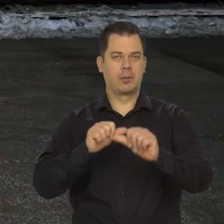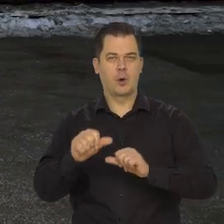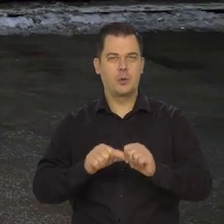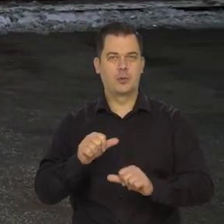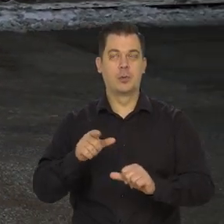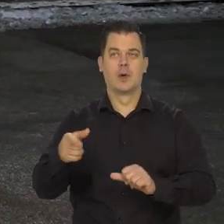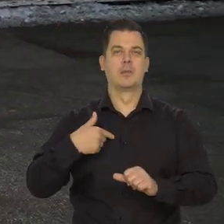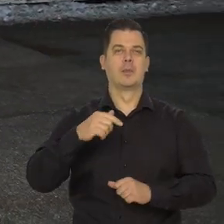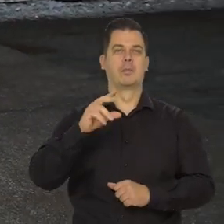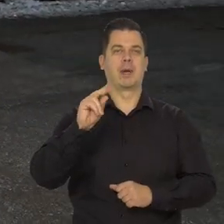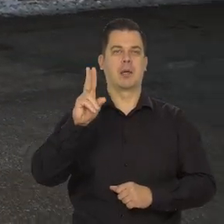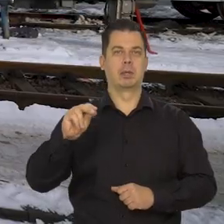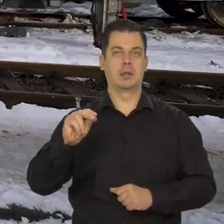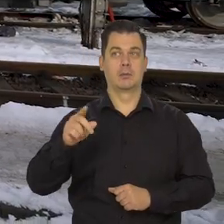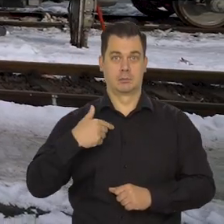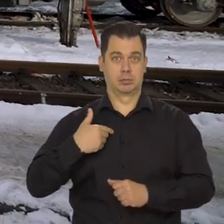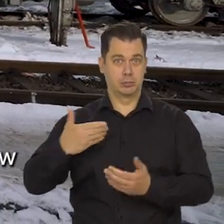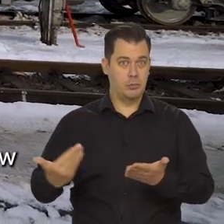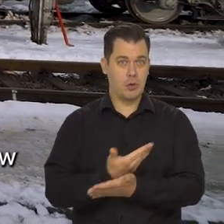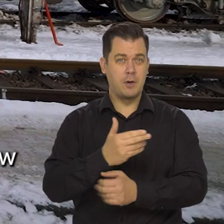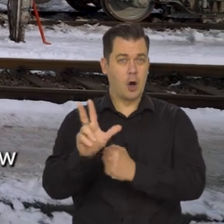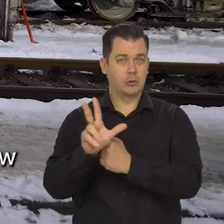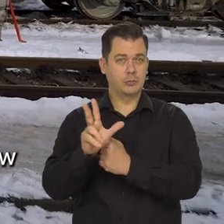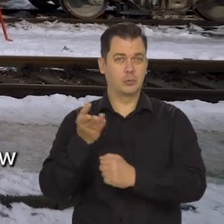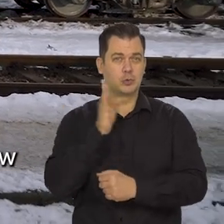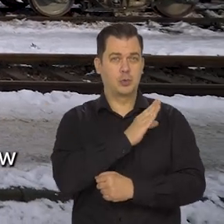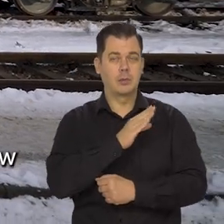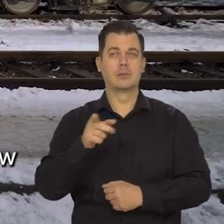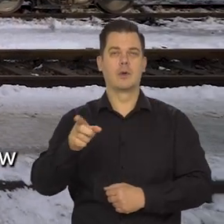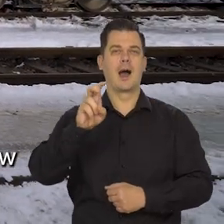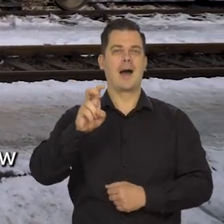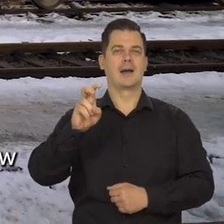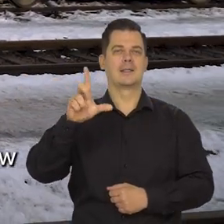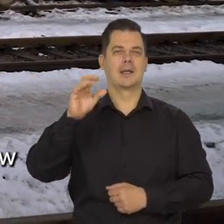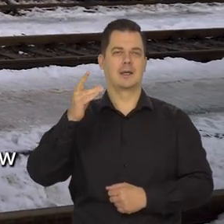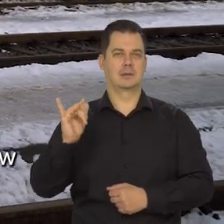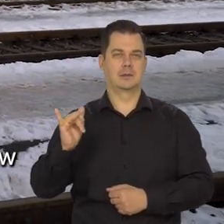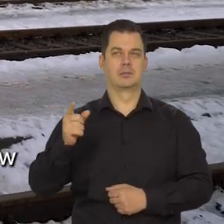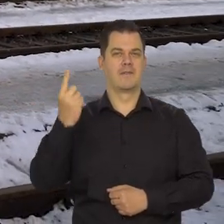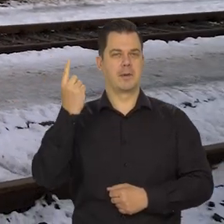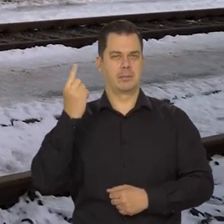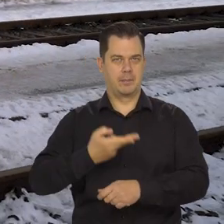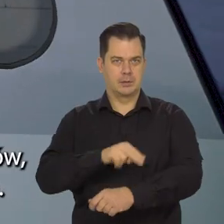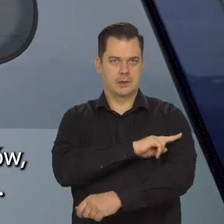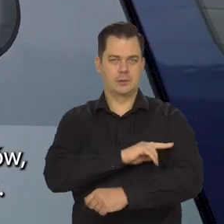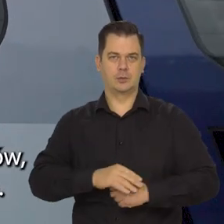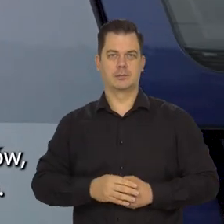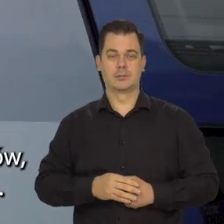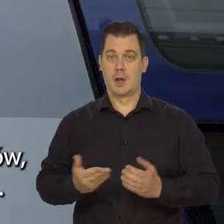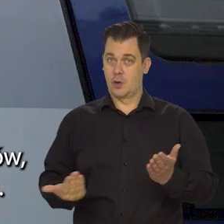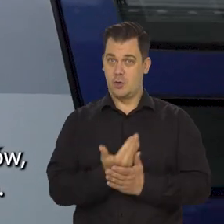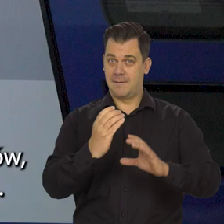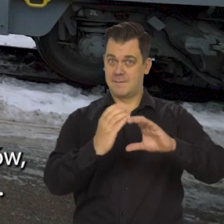roku przewoźnik odebrał ostatni z 81 nowych wagonów wyprodukowanych przez HC Gielski, fabrykę pojazdów szynowych w Poznaniu. Wśród